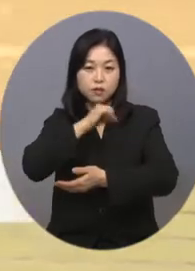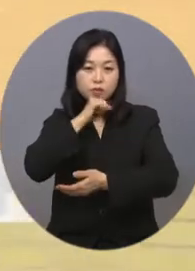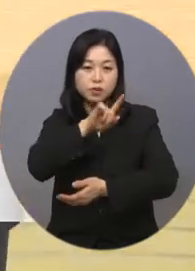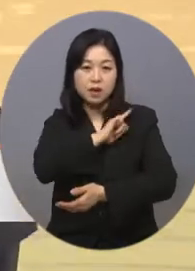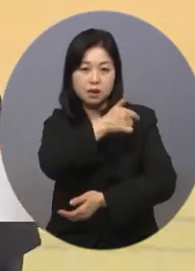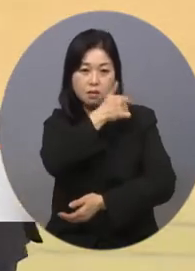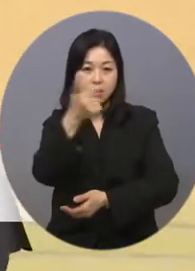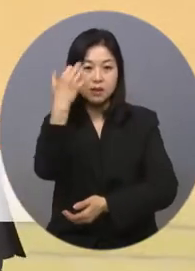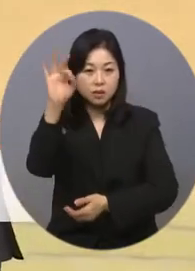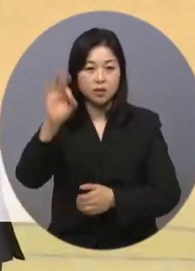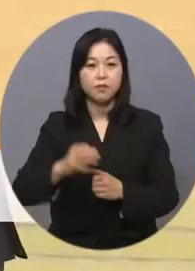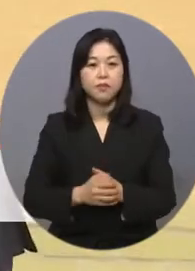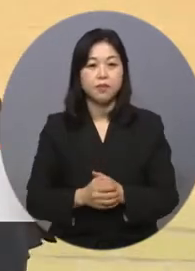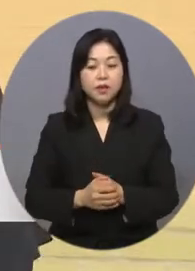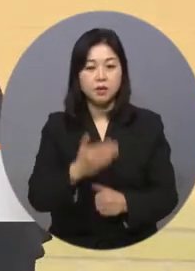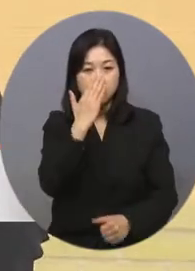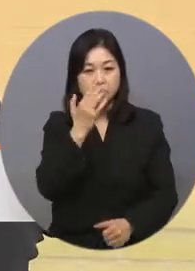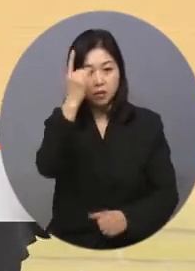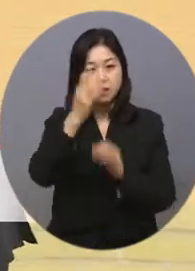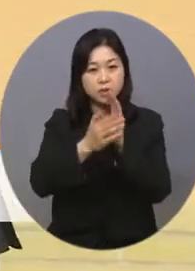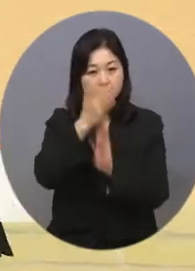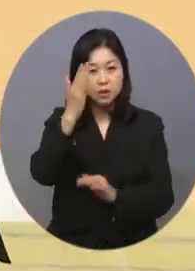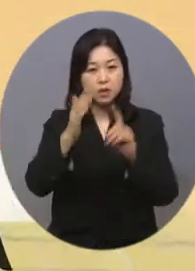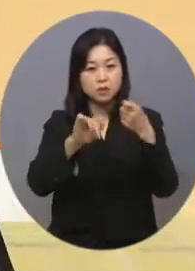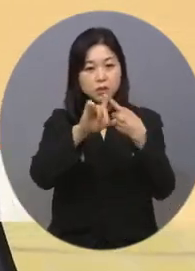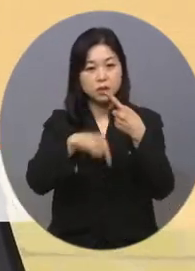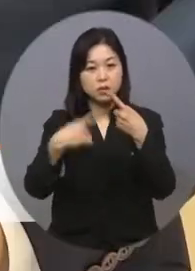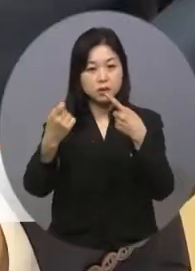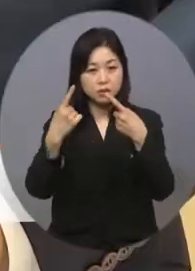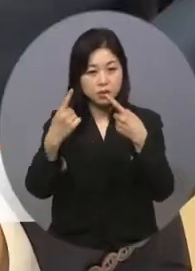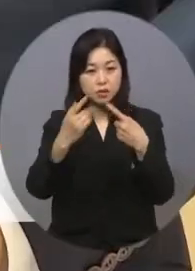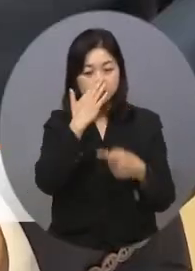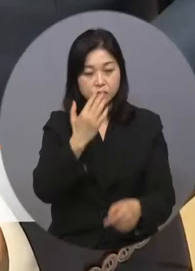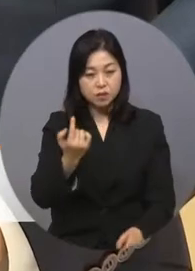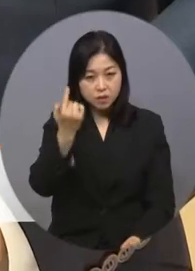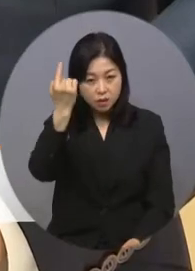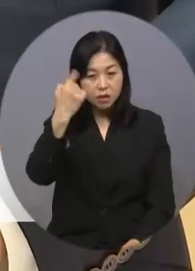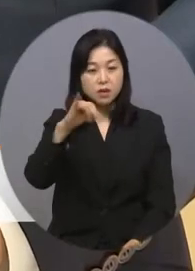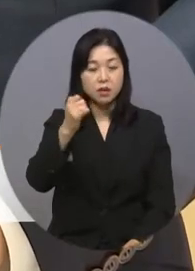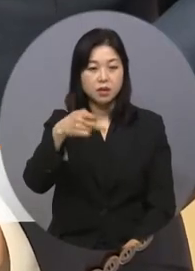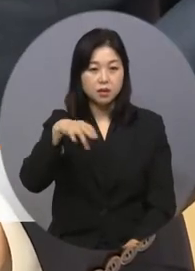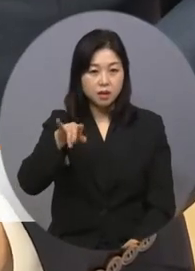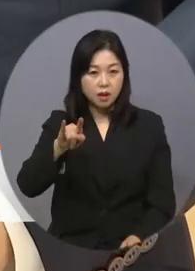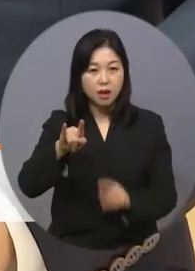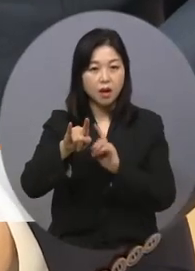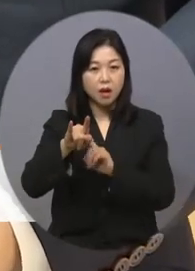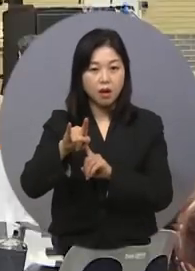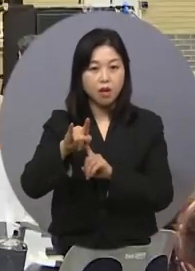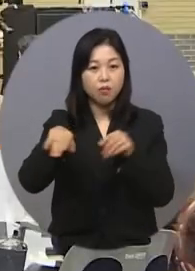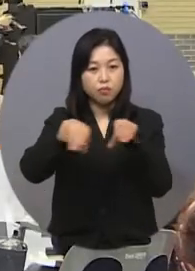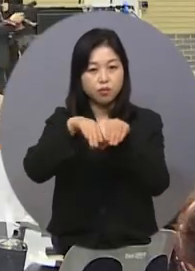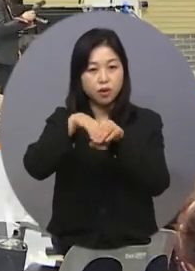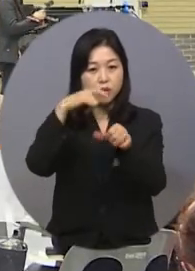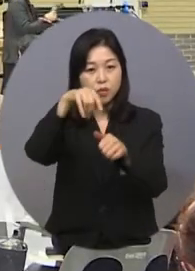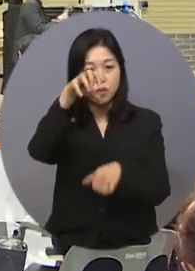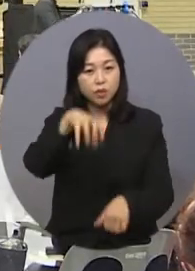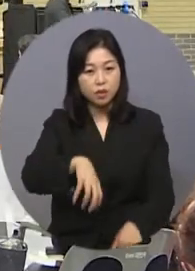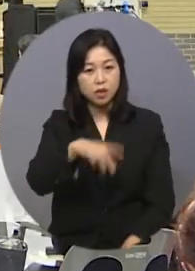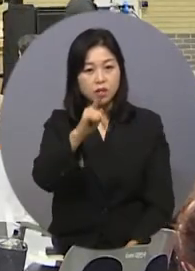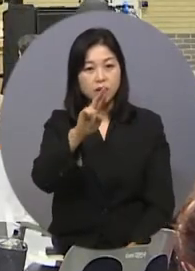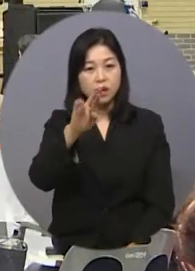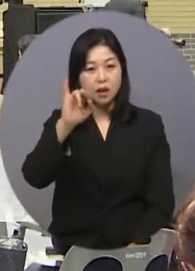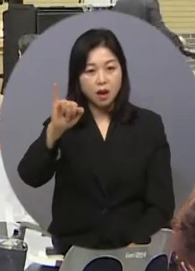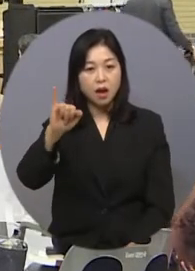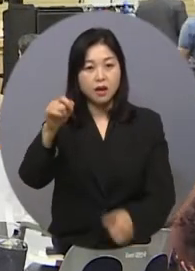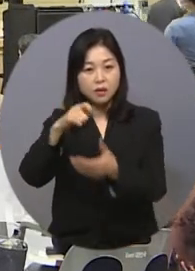순천시는 지난 11일 순천만 생태문화교육원에서 KRI 한국기록원으로부터 단일